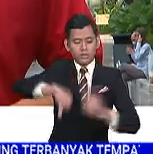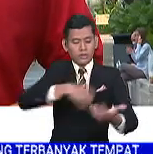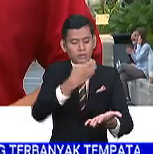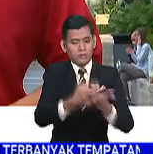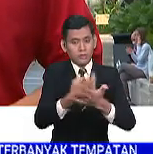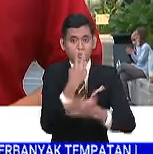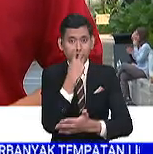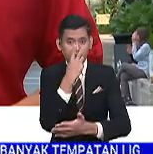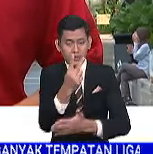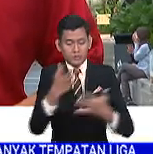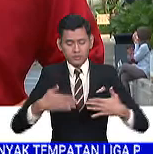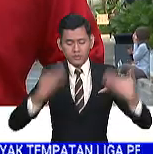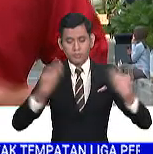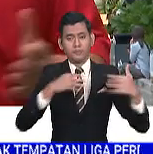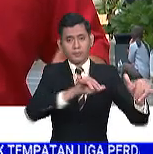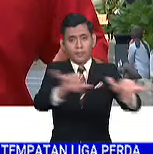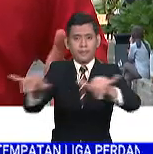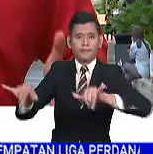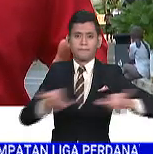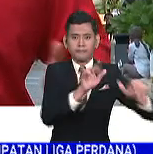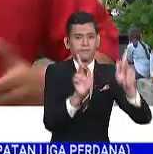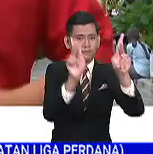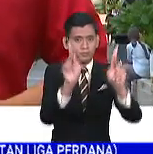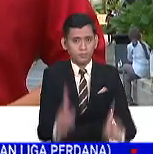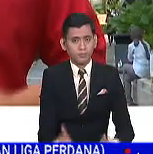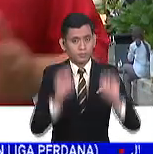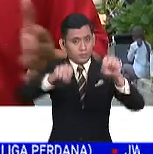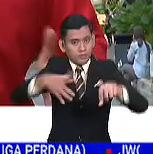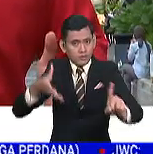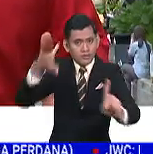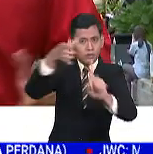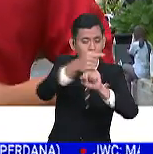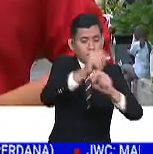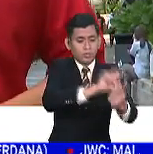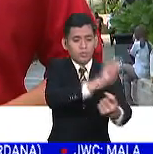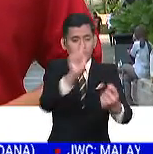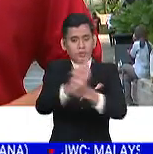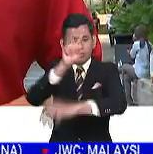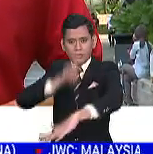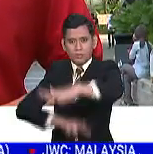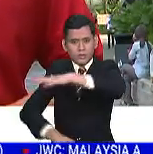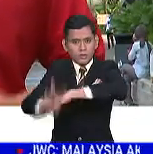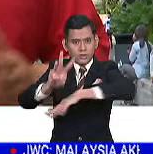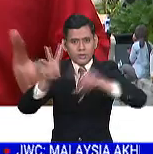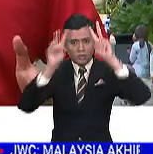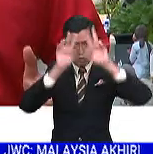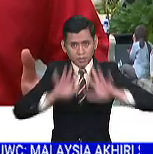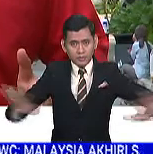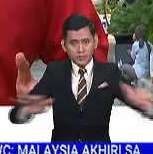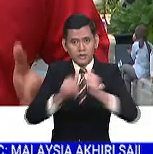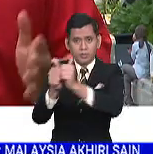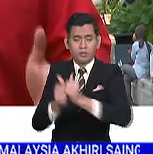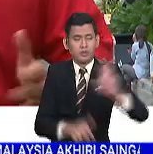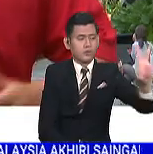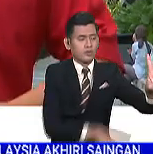memastikan kelestarian kesaksamaan antara kaum dapat dicapai selaras dengan wawasan kemakmuran bersama